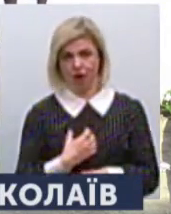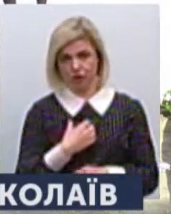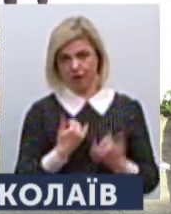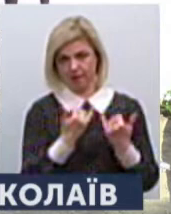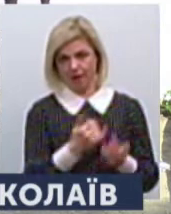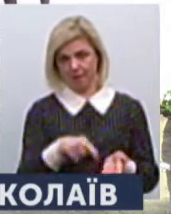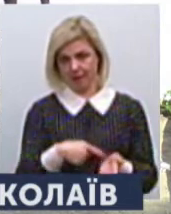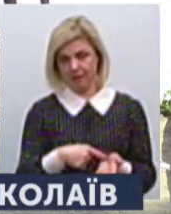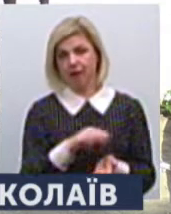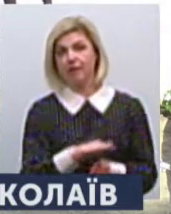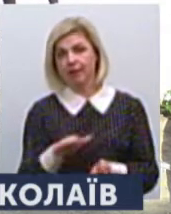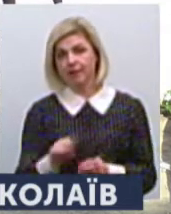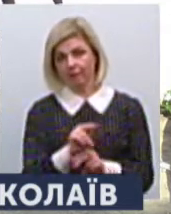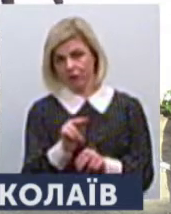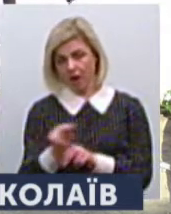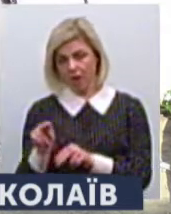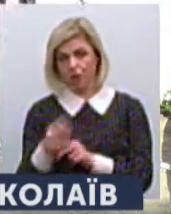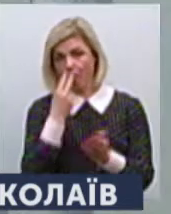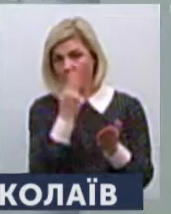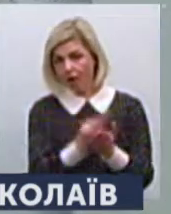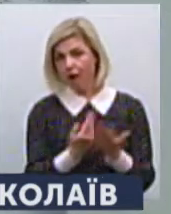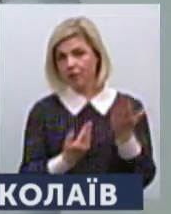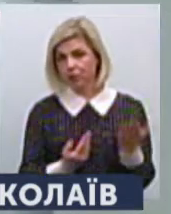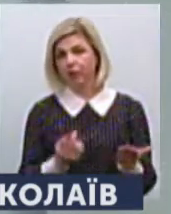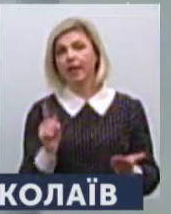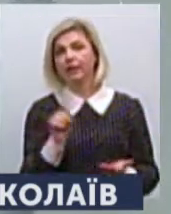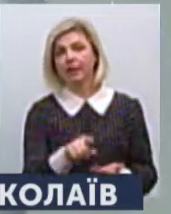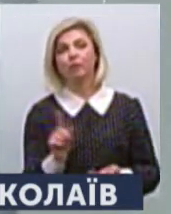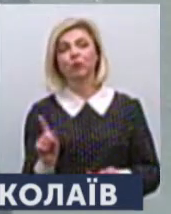Вони повчають дітей, вони показують тим, що ми